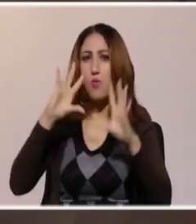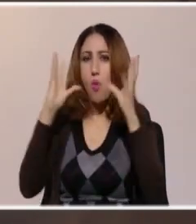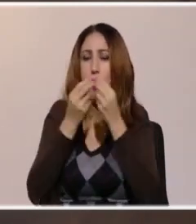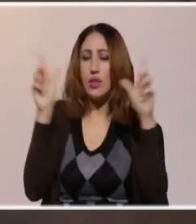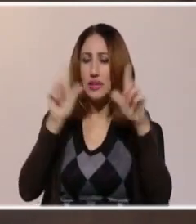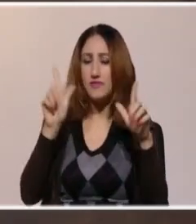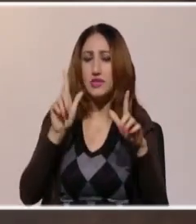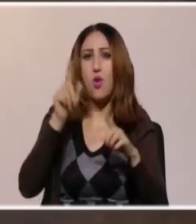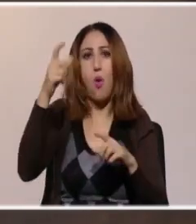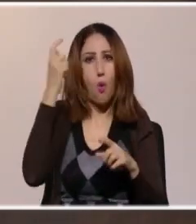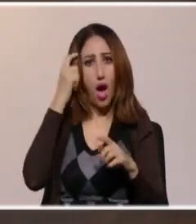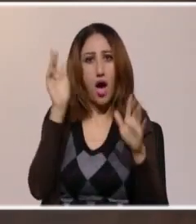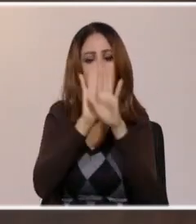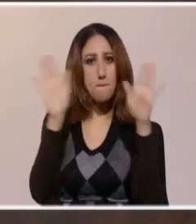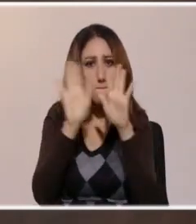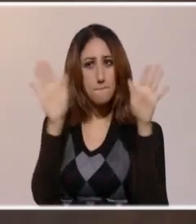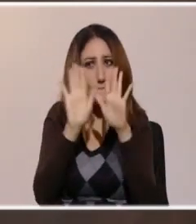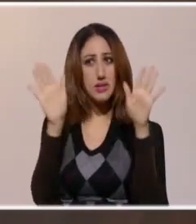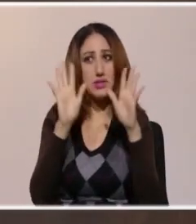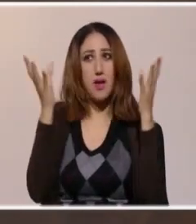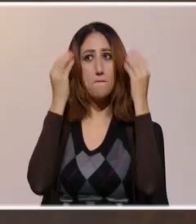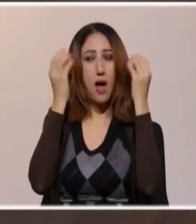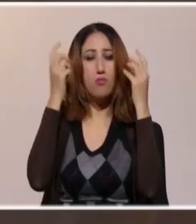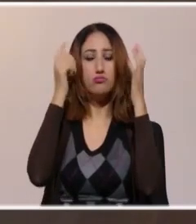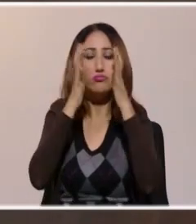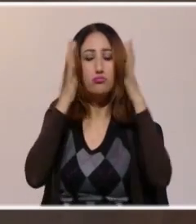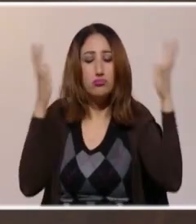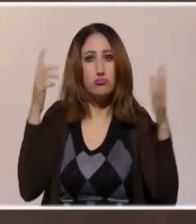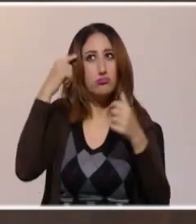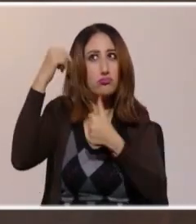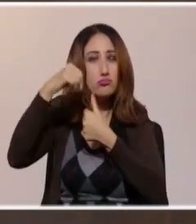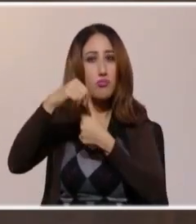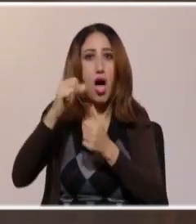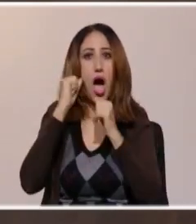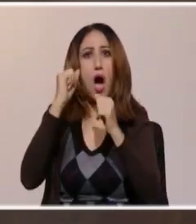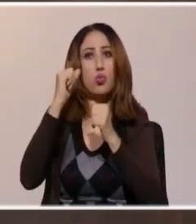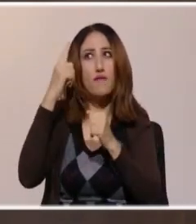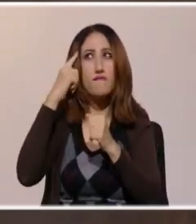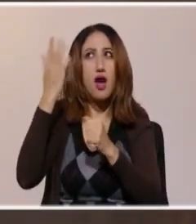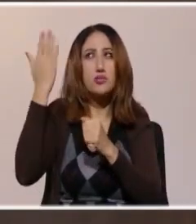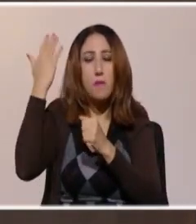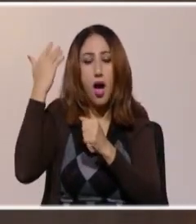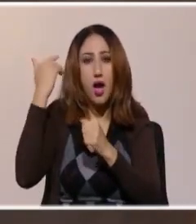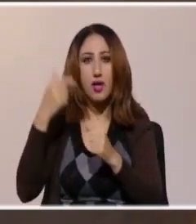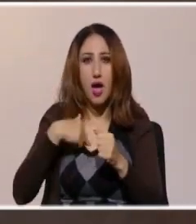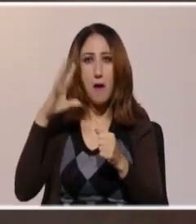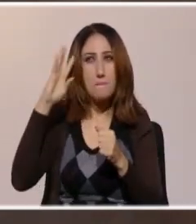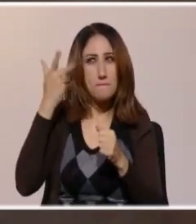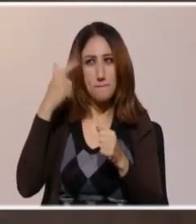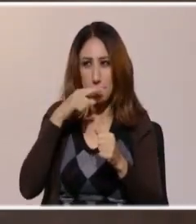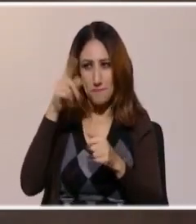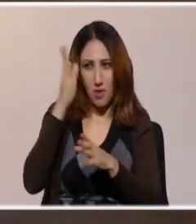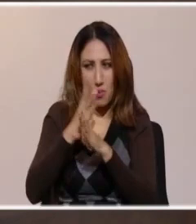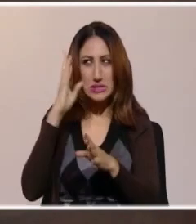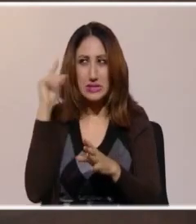والتلفزيون والمسرح تلاقيه علامه ذاكره ما شاء الله. يعني انا لما بتزنق في اي معلومه